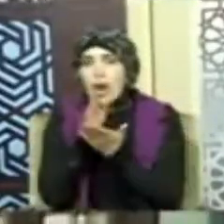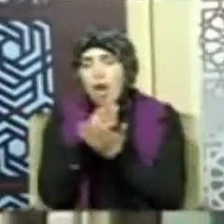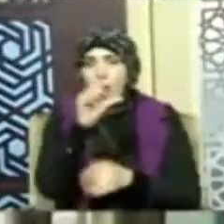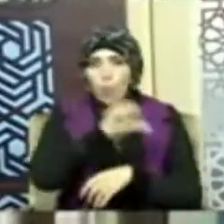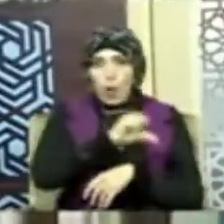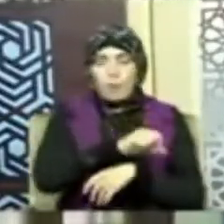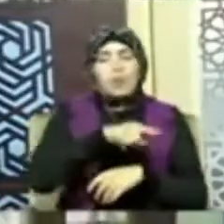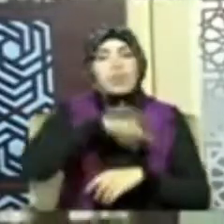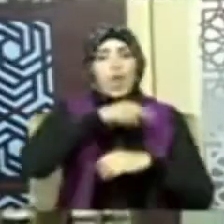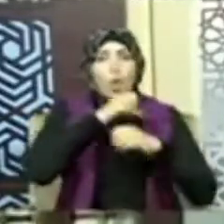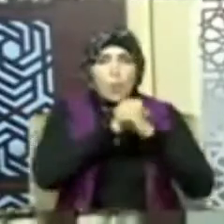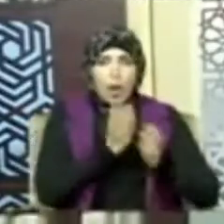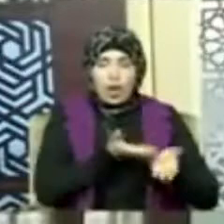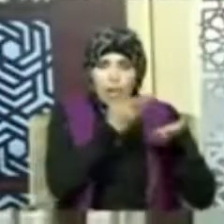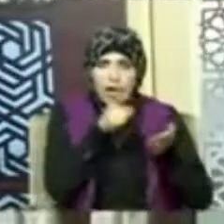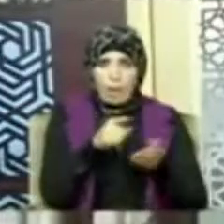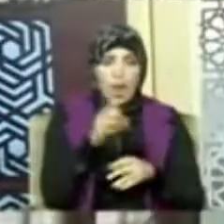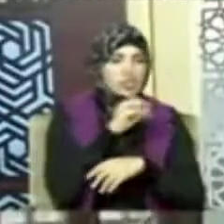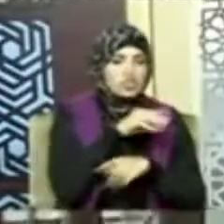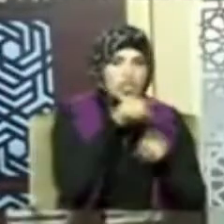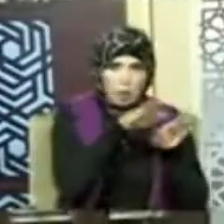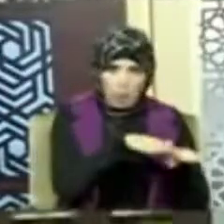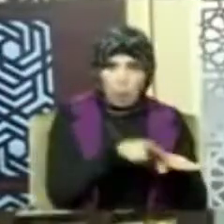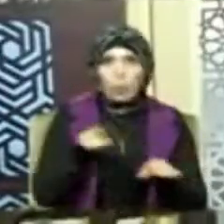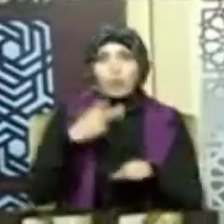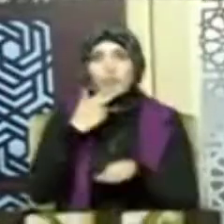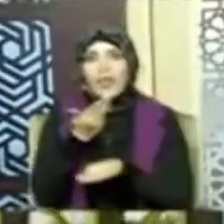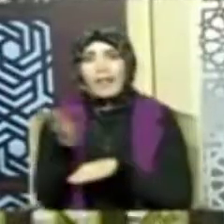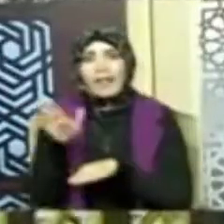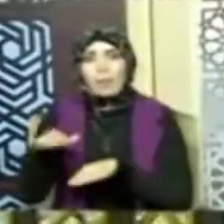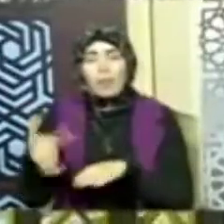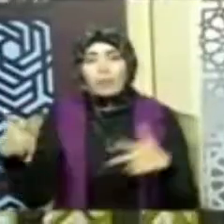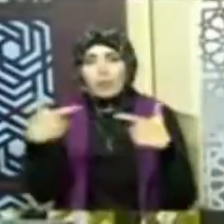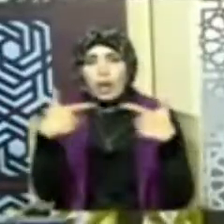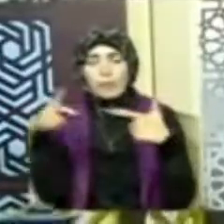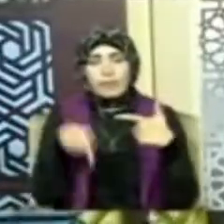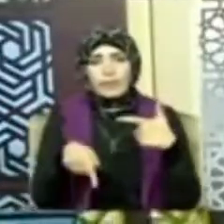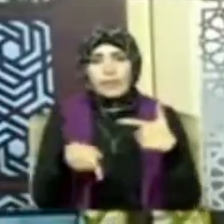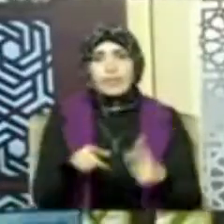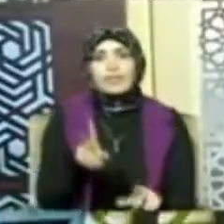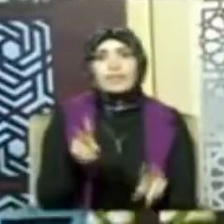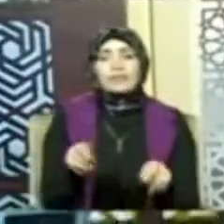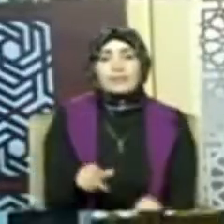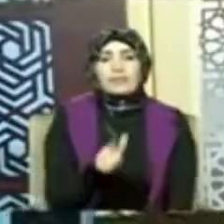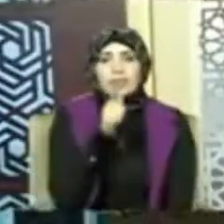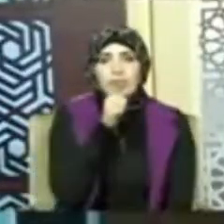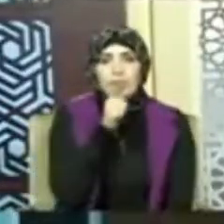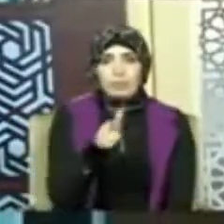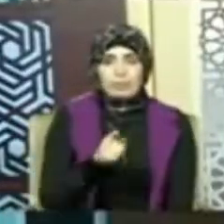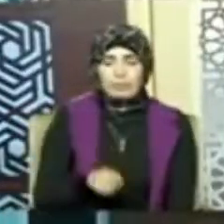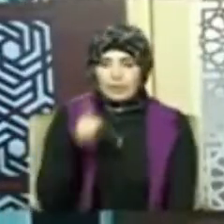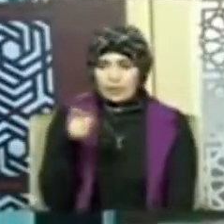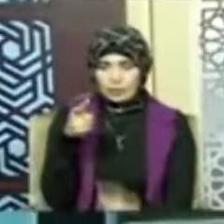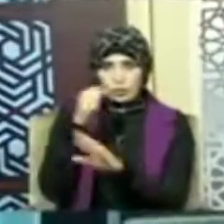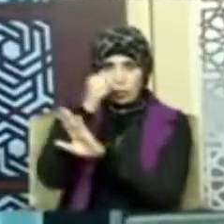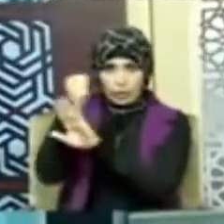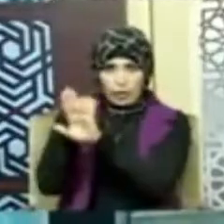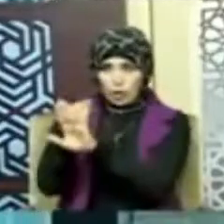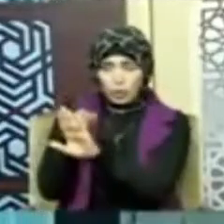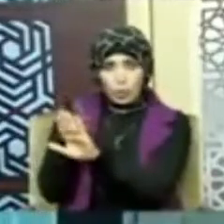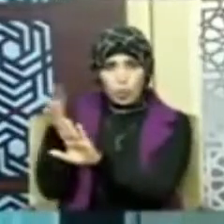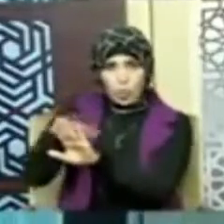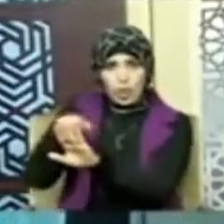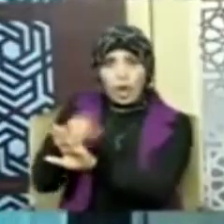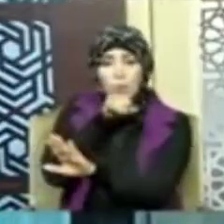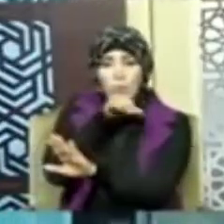تتخلف. كما كان سيدنا أبو بكر ألقى بنفسه على رسول الله ويقول: أتقتلون رجلا أن يقول ربي